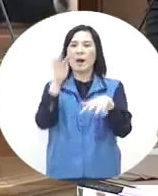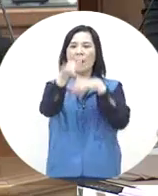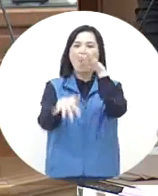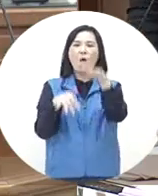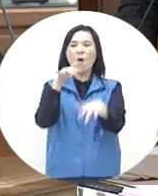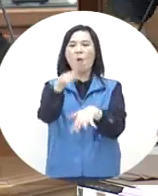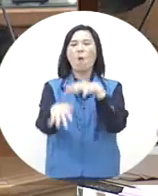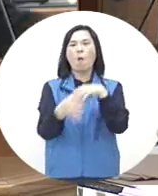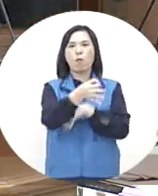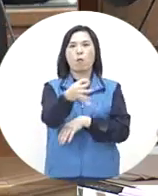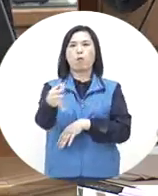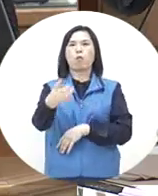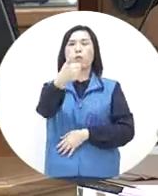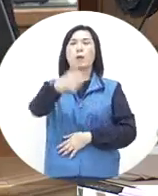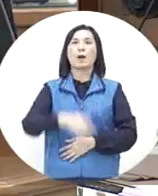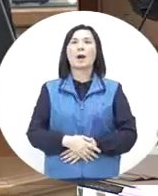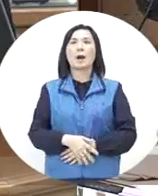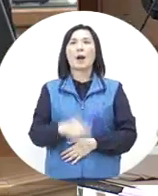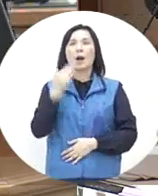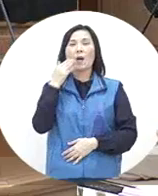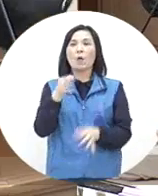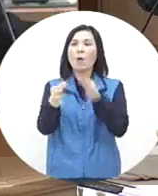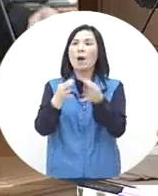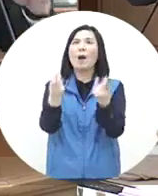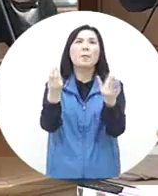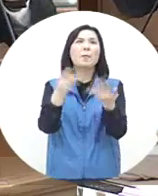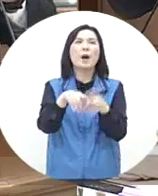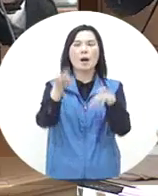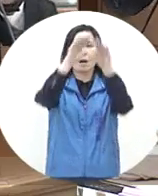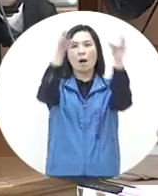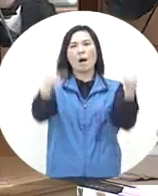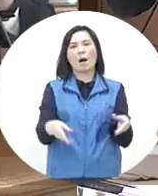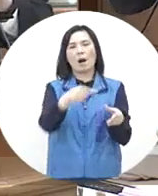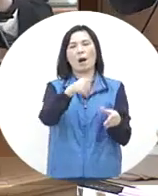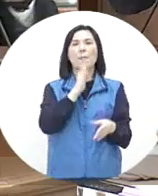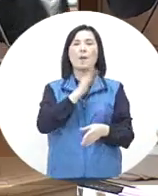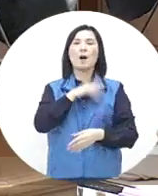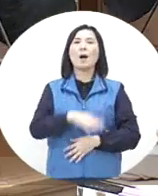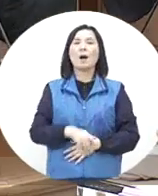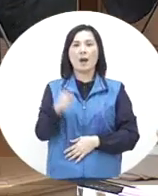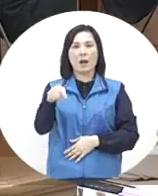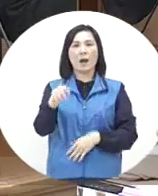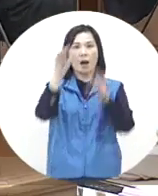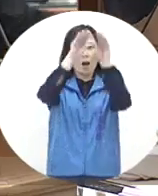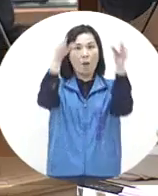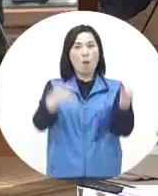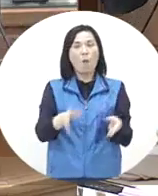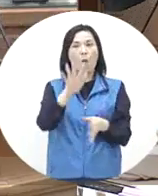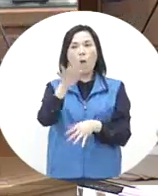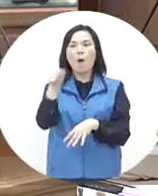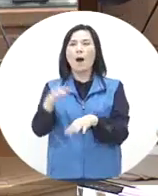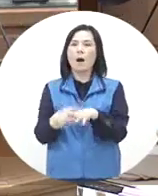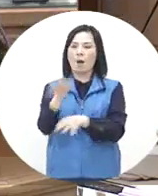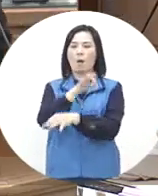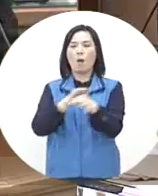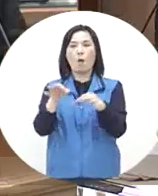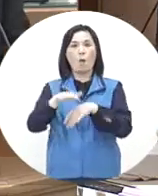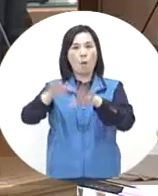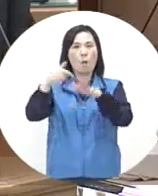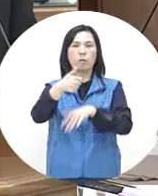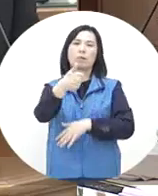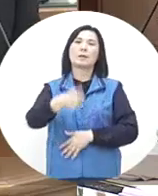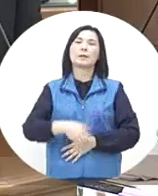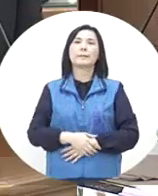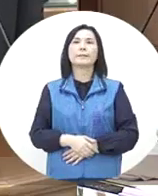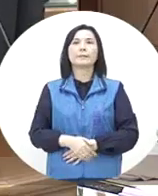牌楼嘛无好啦。 对啦， 啊，你有牌楼，来带动生意，生意好。 请留安尼， 大家做生意上重要嘛。 安尼是不是有决心让新